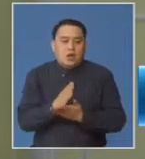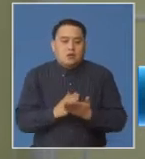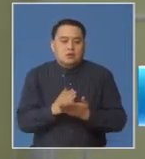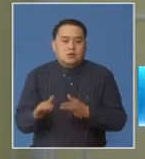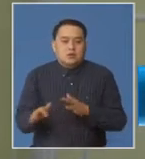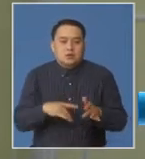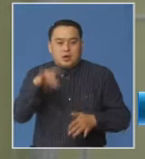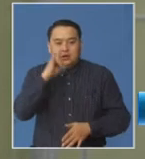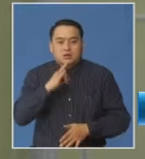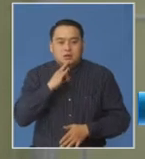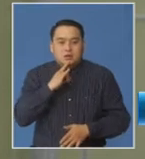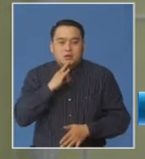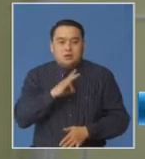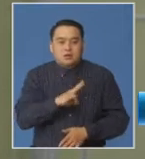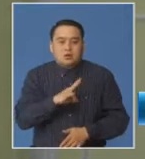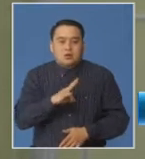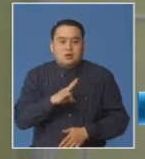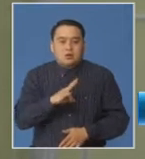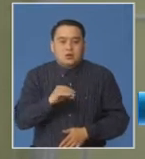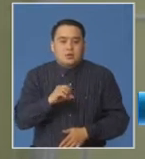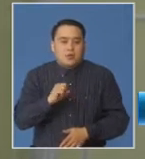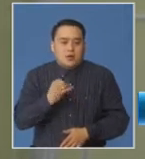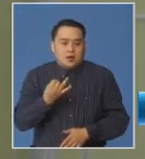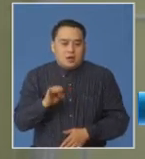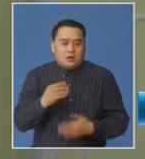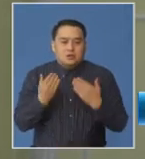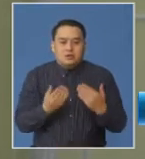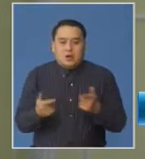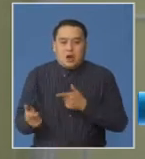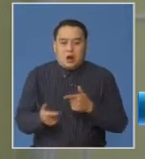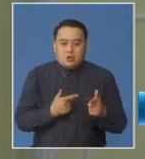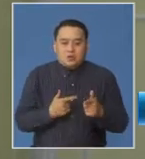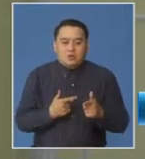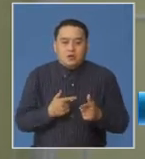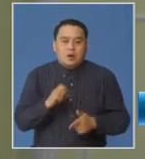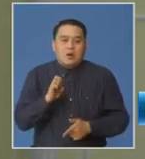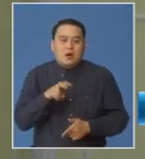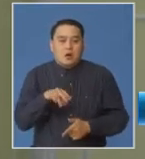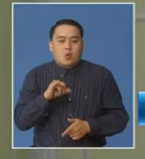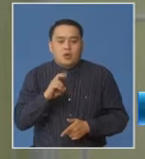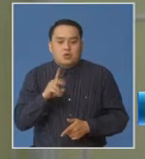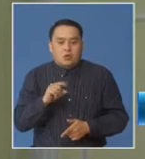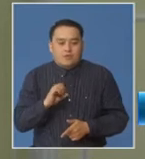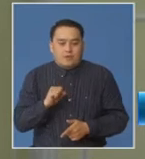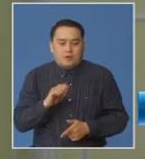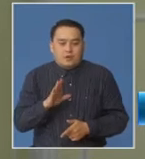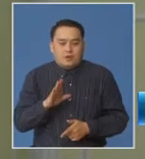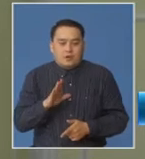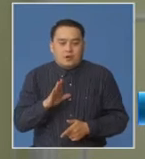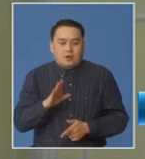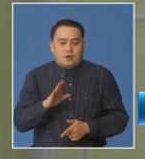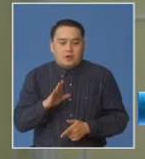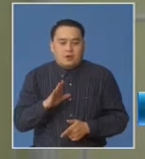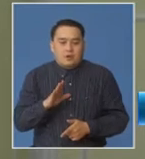деятеля Казахстана Нурганат Чахпай. Он сейчас готовит именно классику Ауэзова Калтай Мухаммедшанова, комедия «Айман